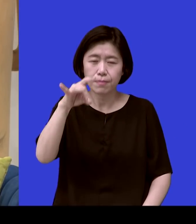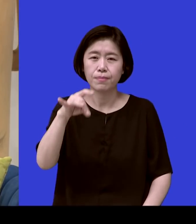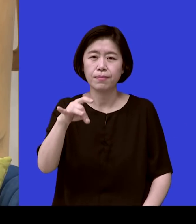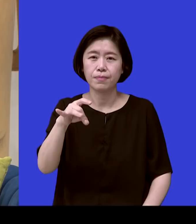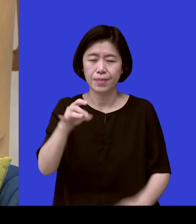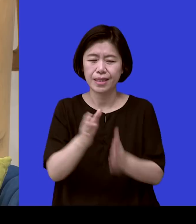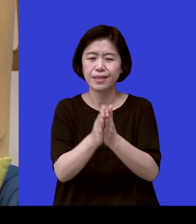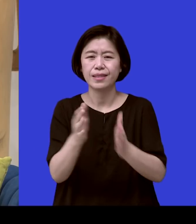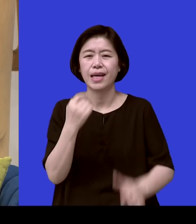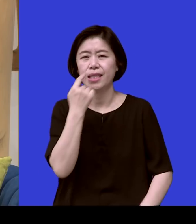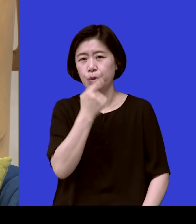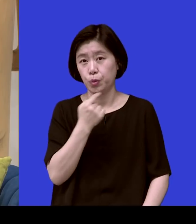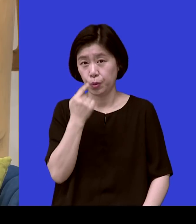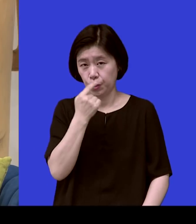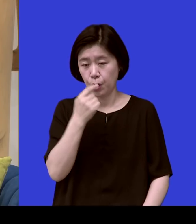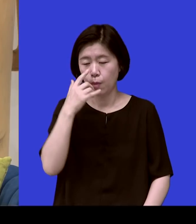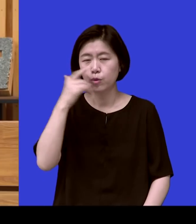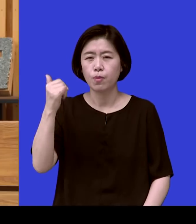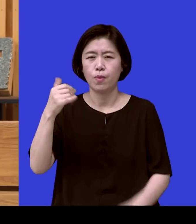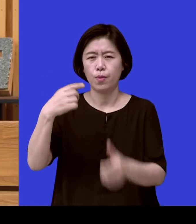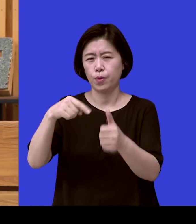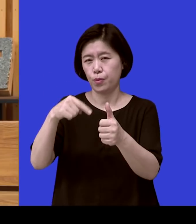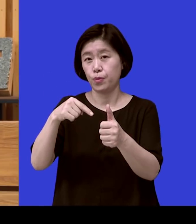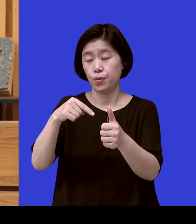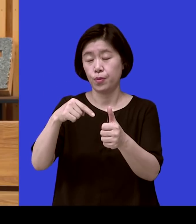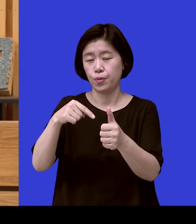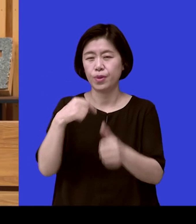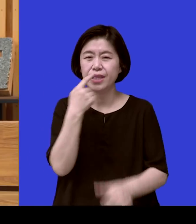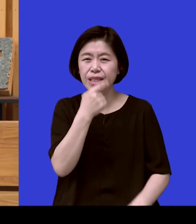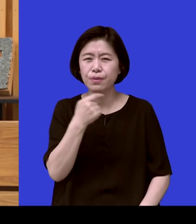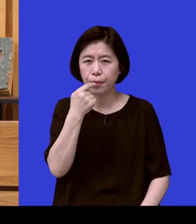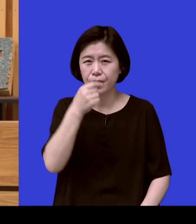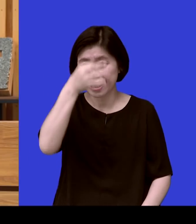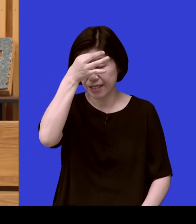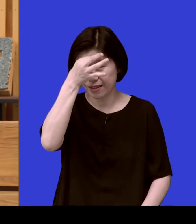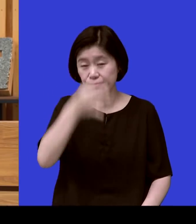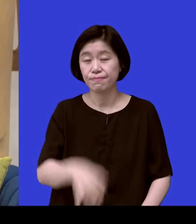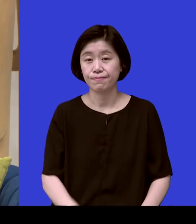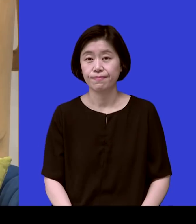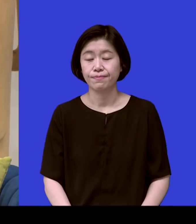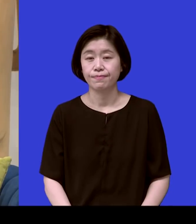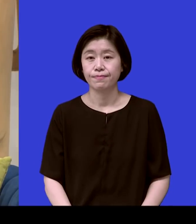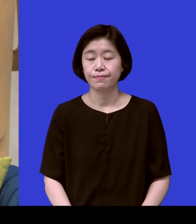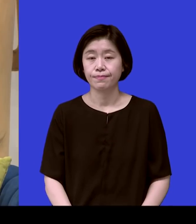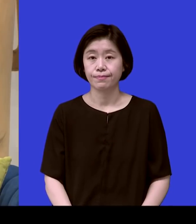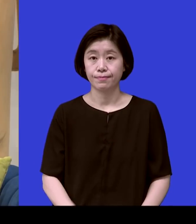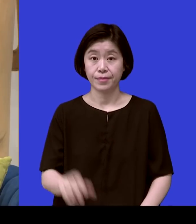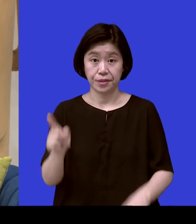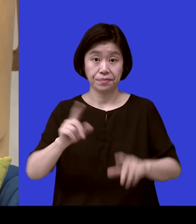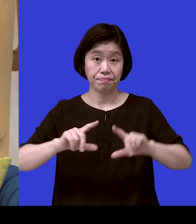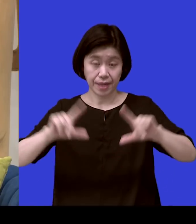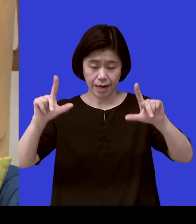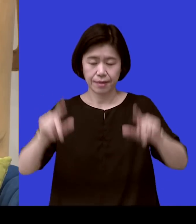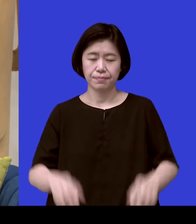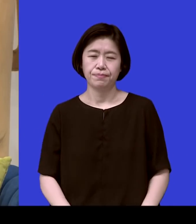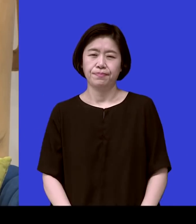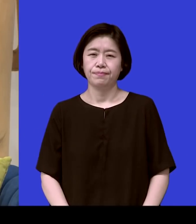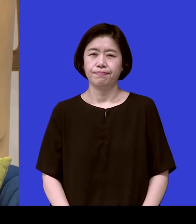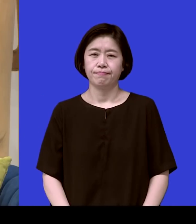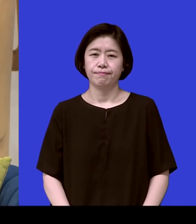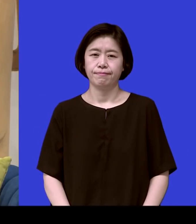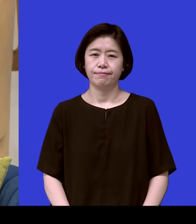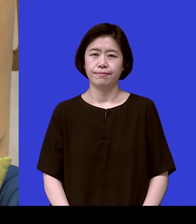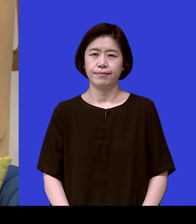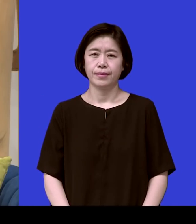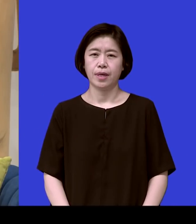다 정말 들었다 놓은 예. 그런 기술인 거죠. 근데 어느 날은 이제 기도하고 말씀